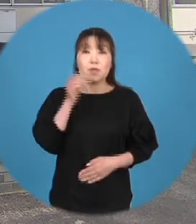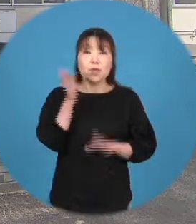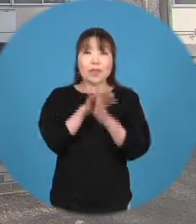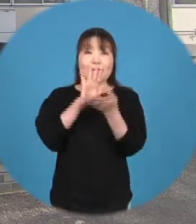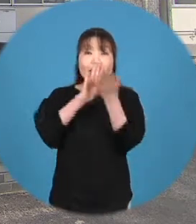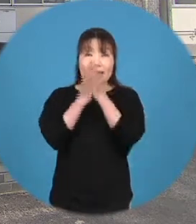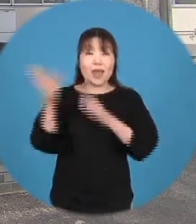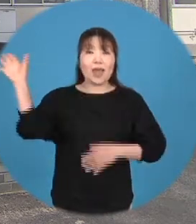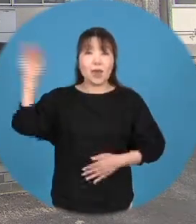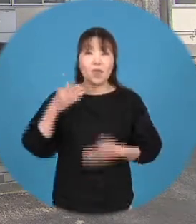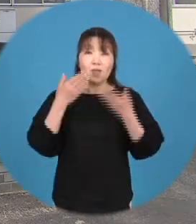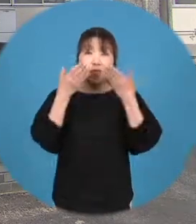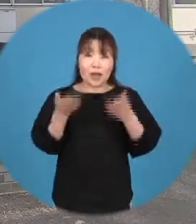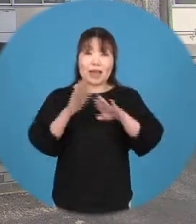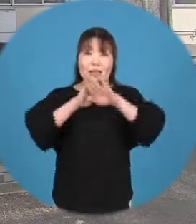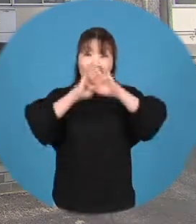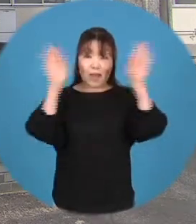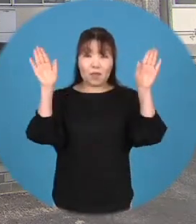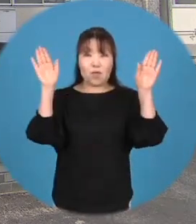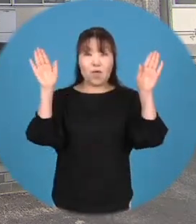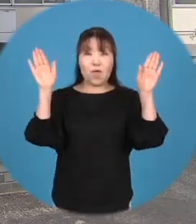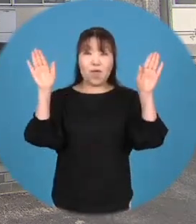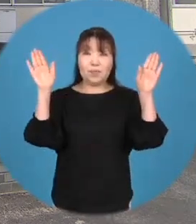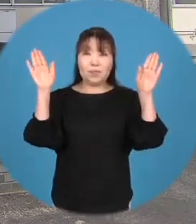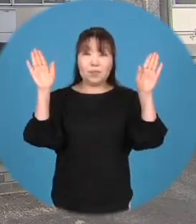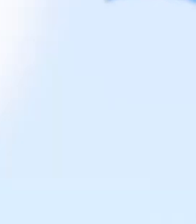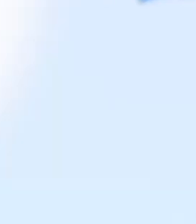岐阜県政ホットラインスタート。